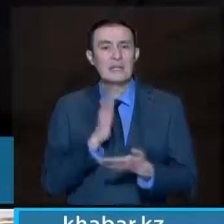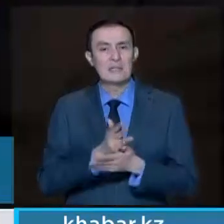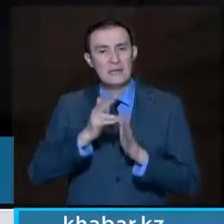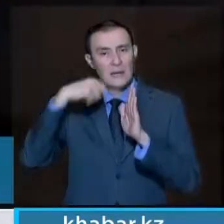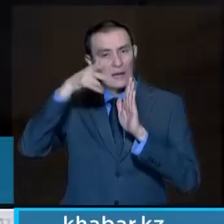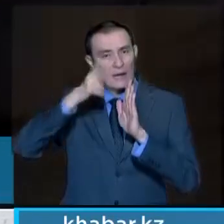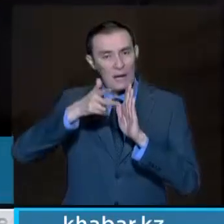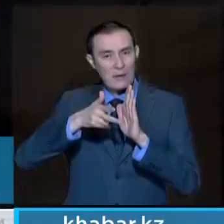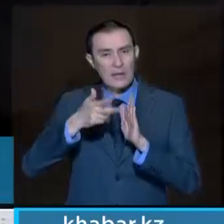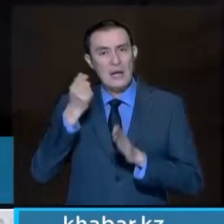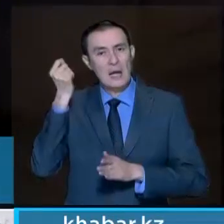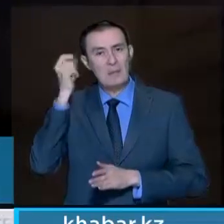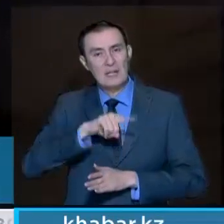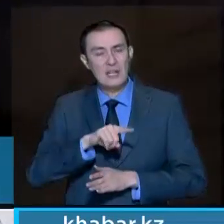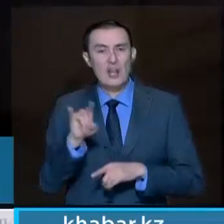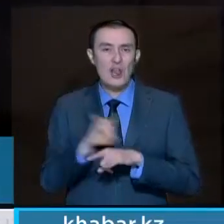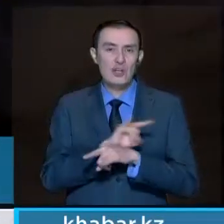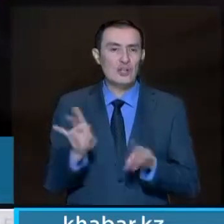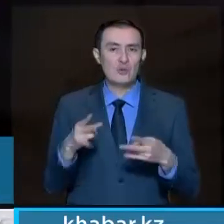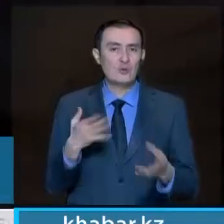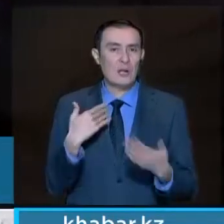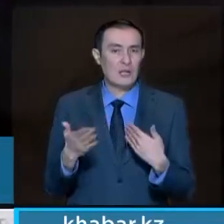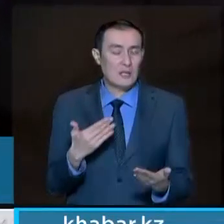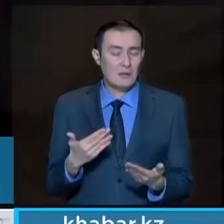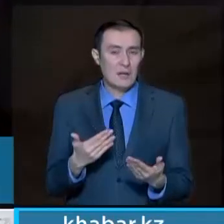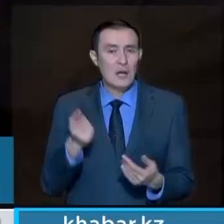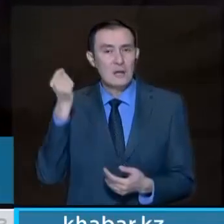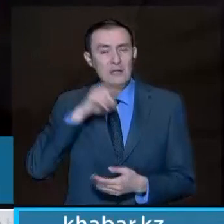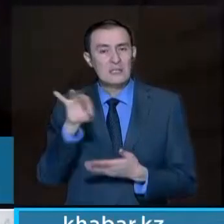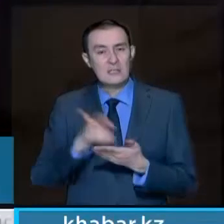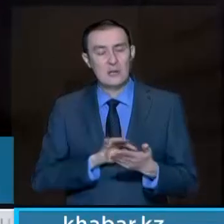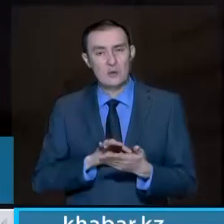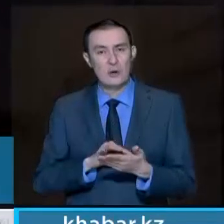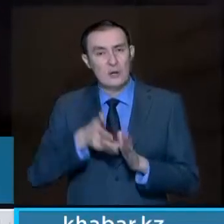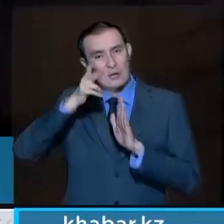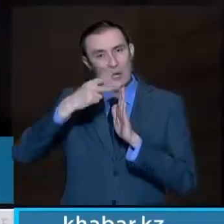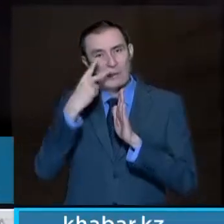Для определения лжи ему не нужен телесный контакт. Он благодаря камере